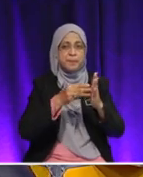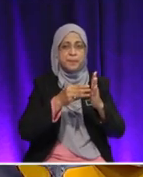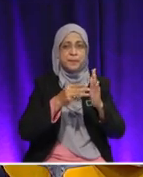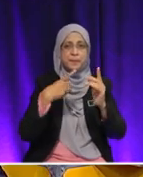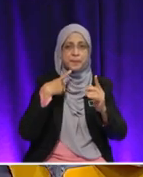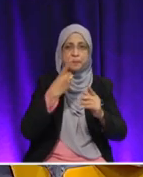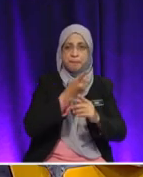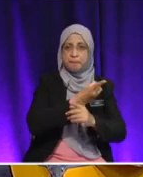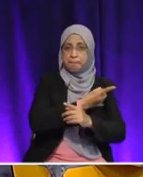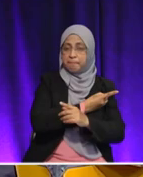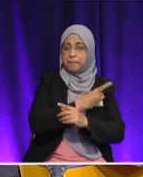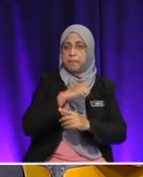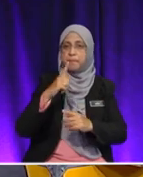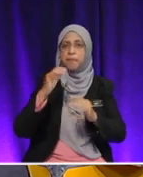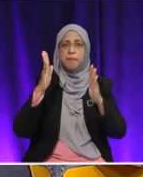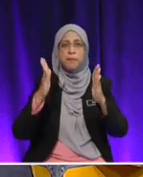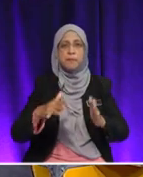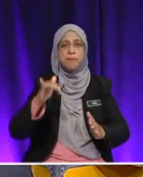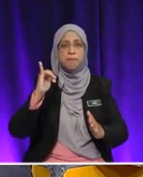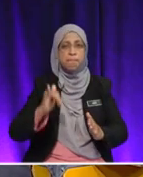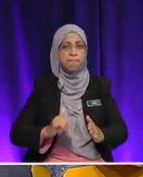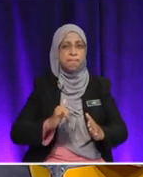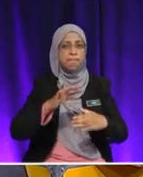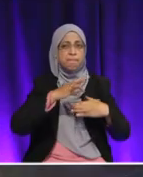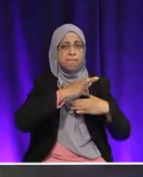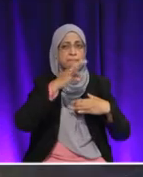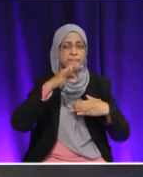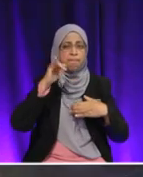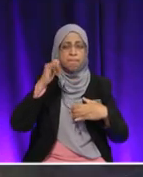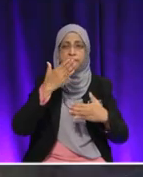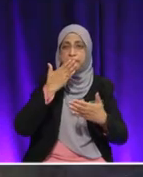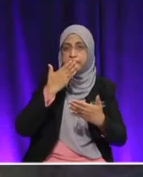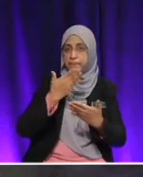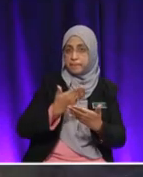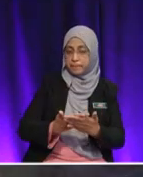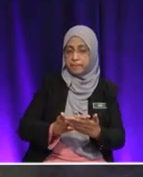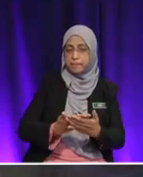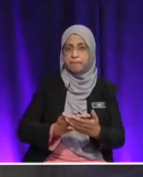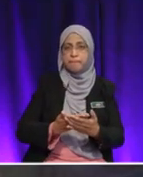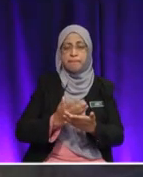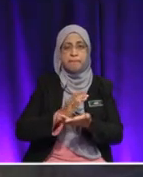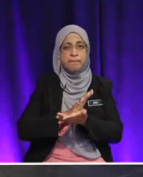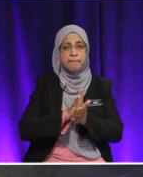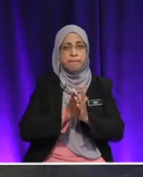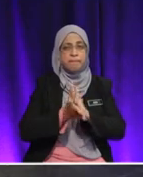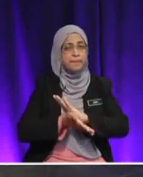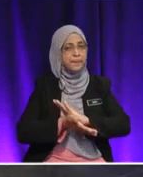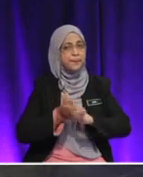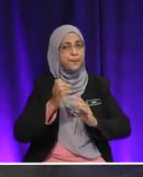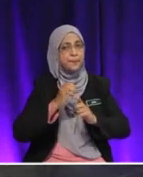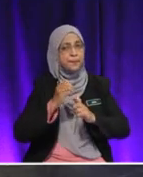melahirkan individu yang mempunyai sikap patriotisme dan secara keseluruhannya merupakan antara